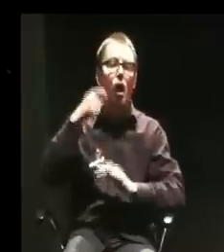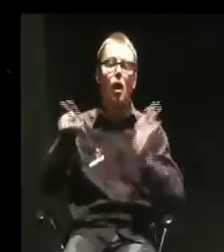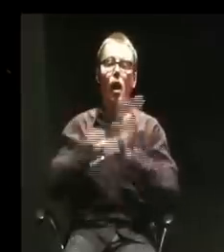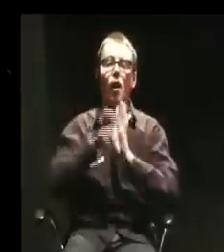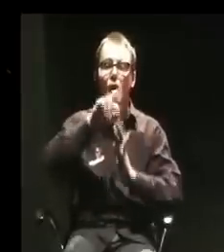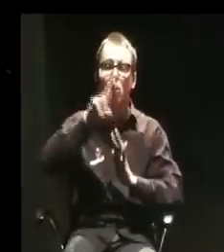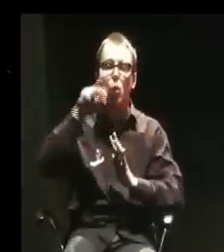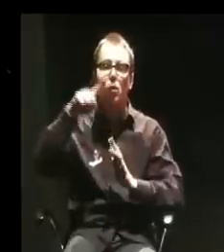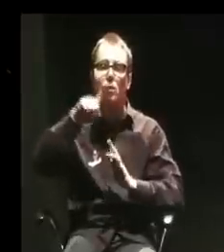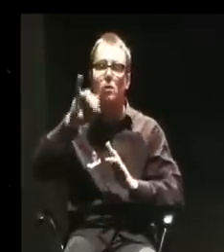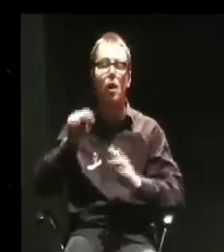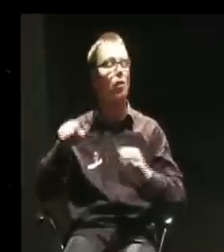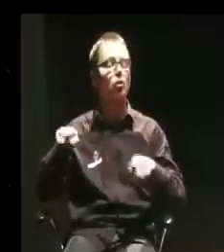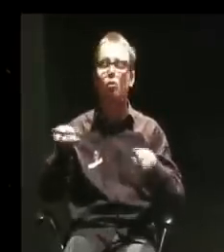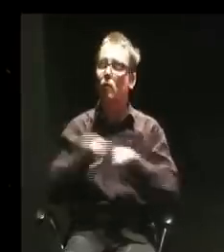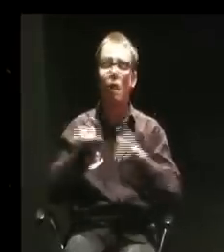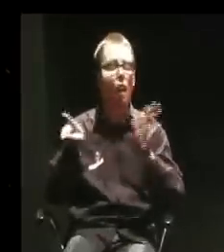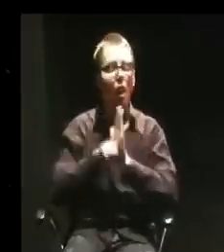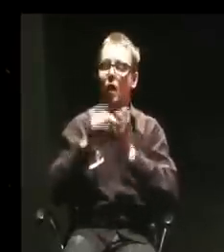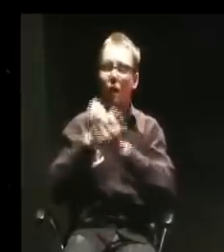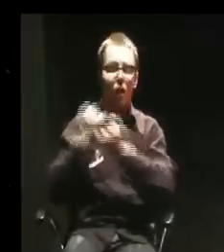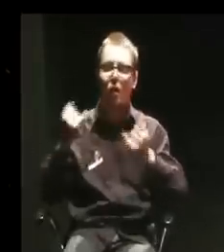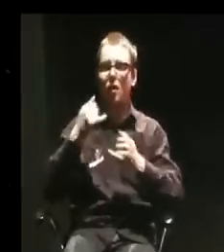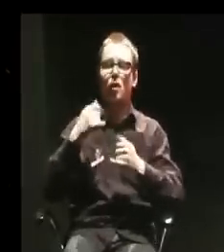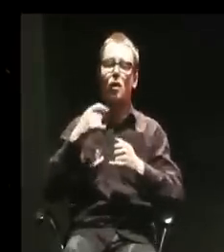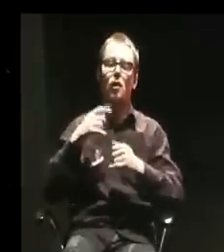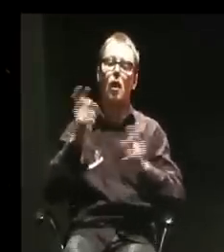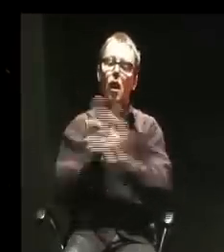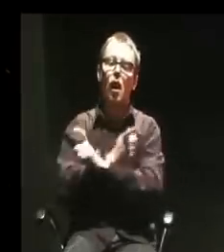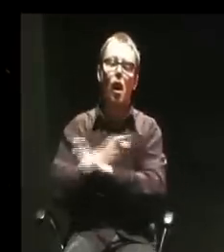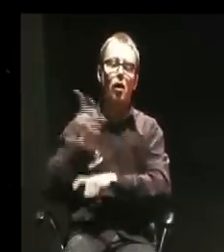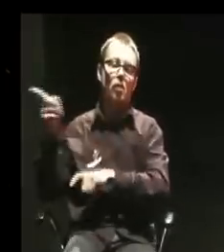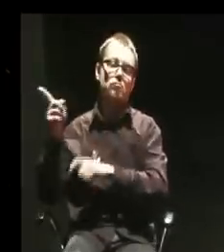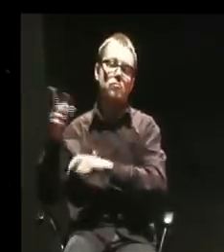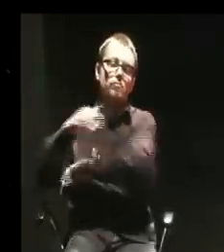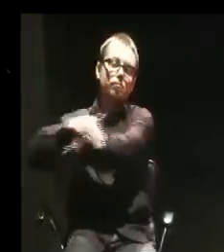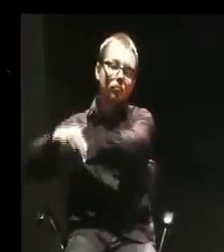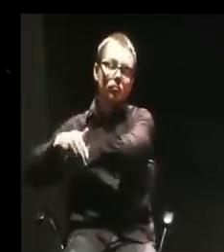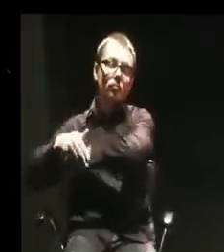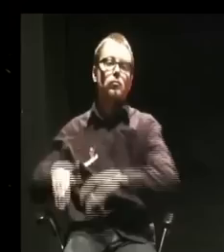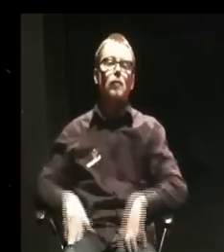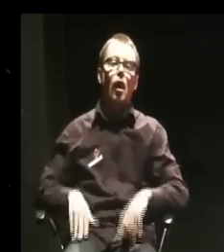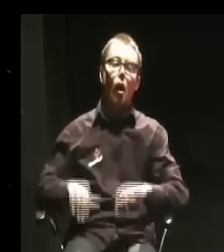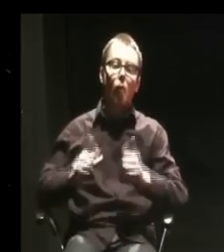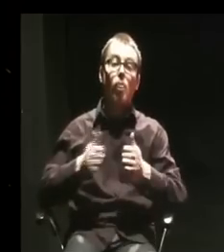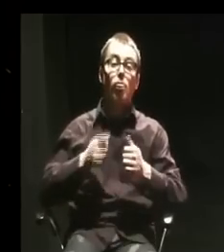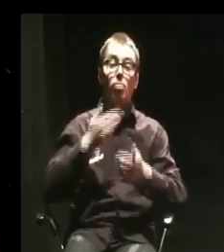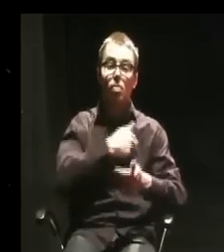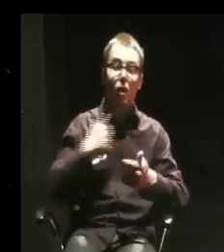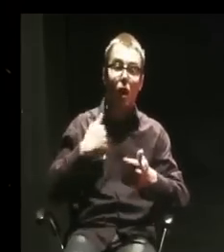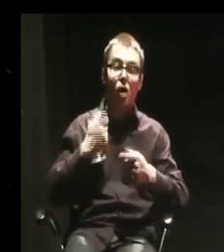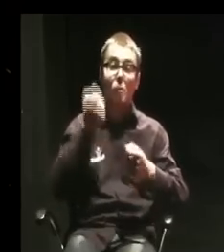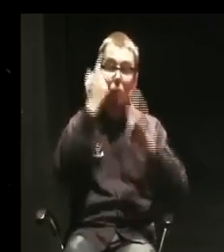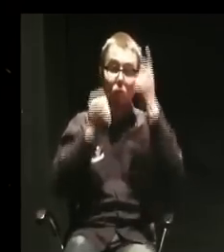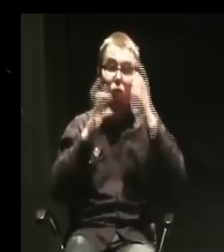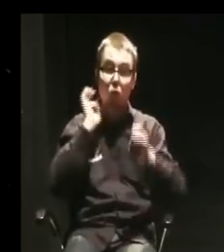pozostałe kraje partnerstwa Europy Wschodniej, żeby przekazać im swoje dobre praktyki.